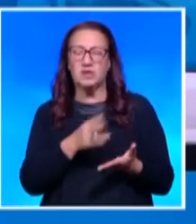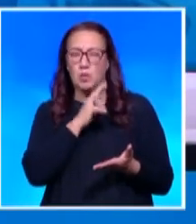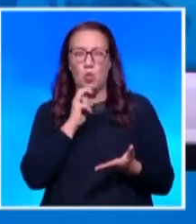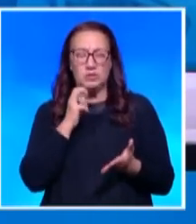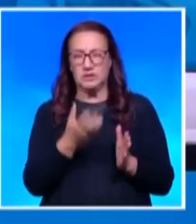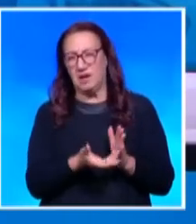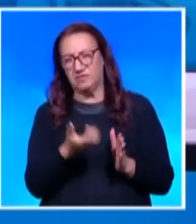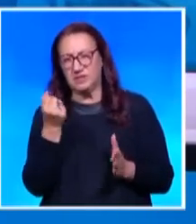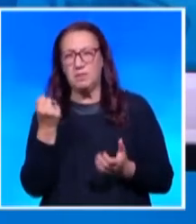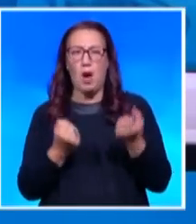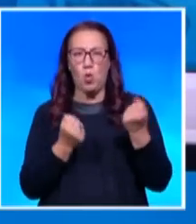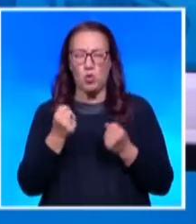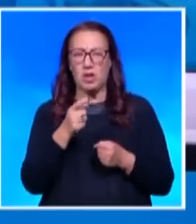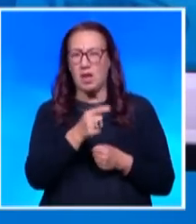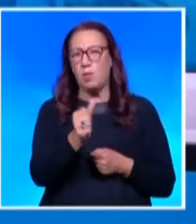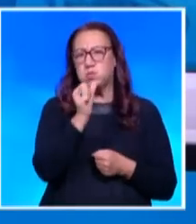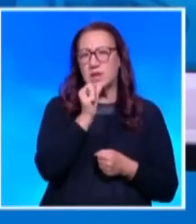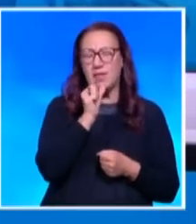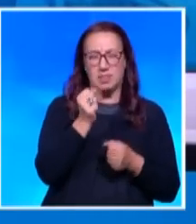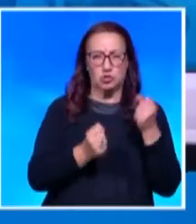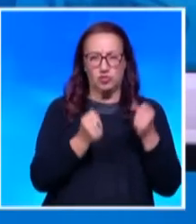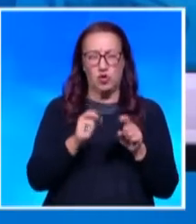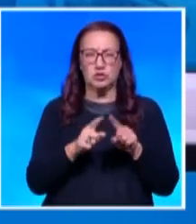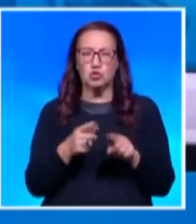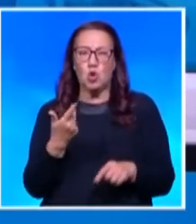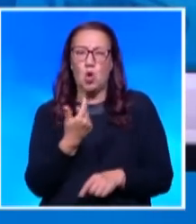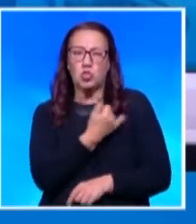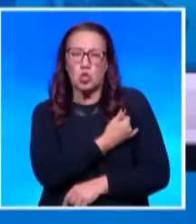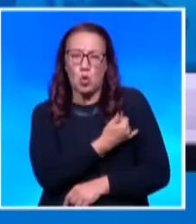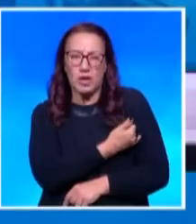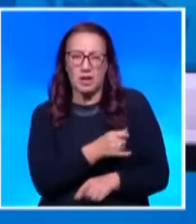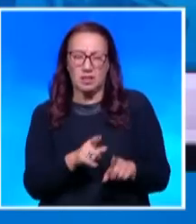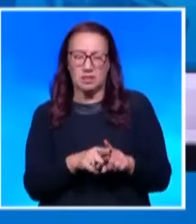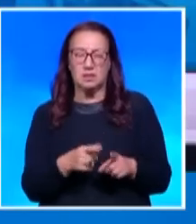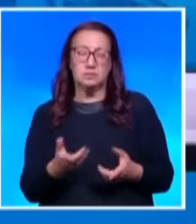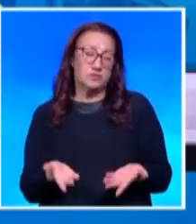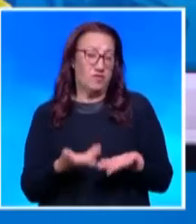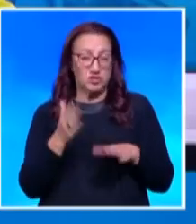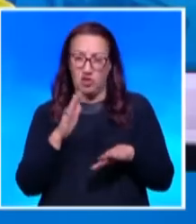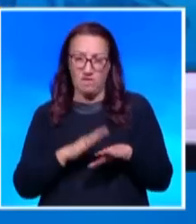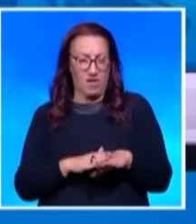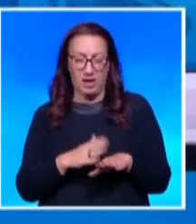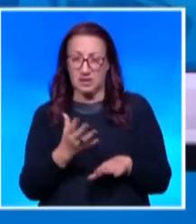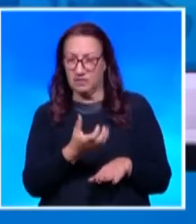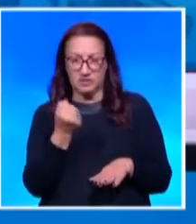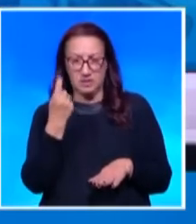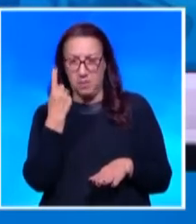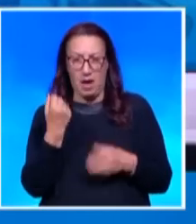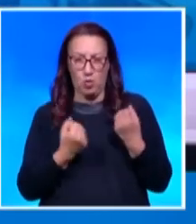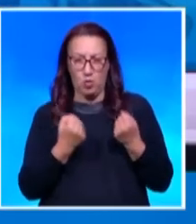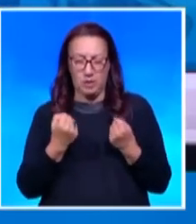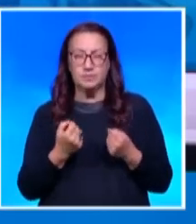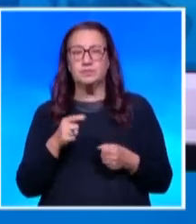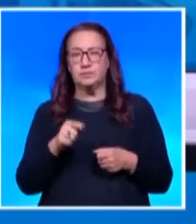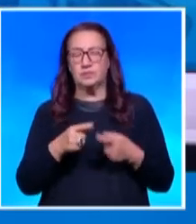автомобилите на пияни и на дрогирани шофьори факт са и първите конфискации въпросите обаче продължават в студиото е